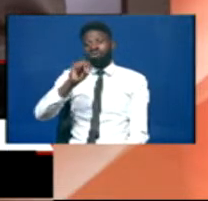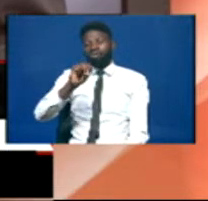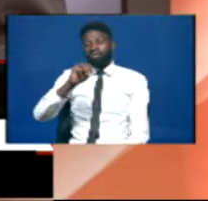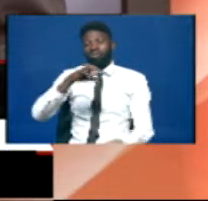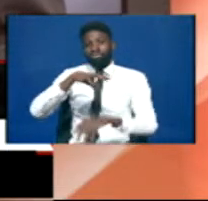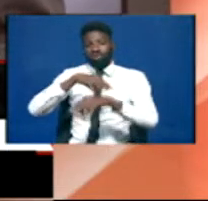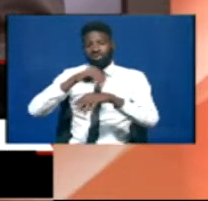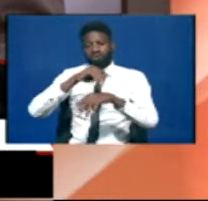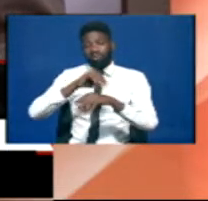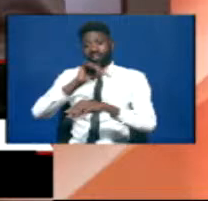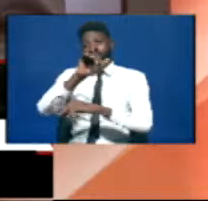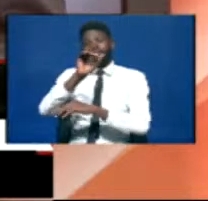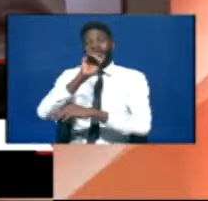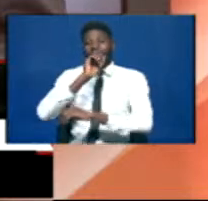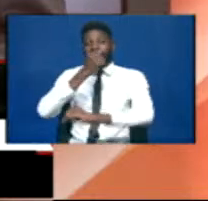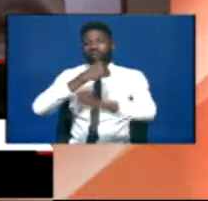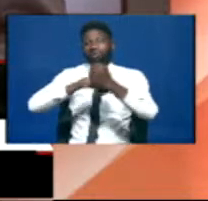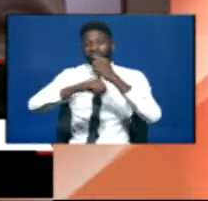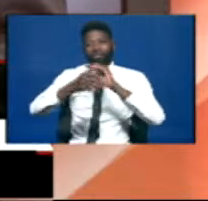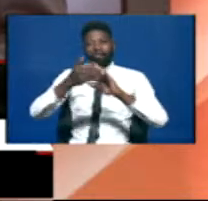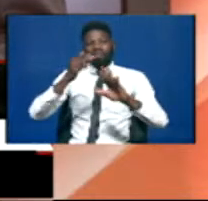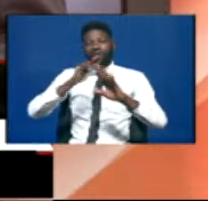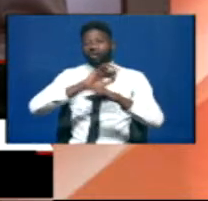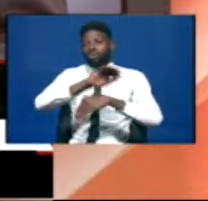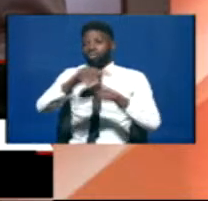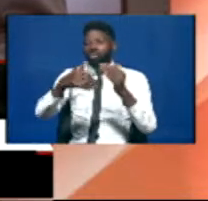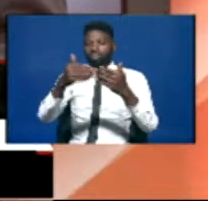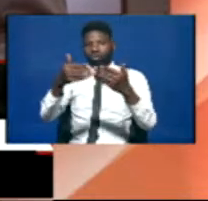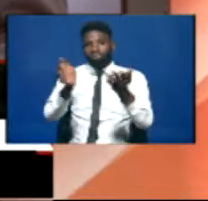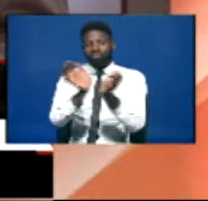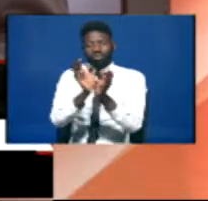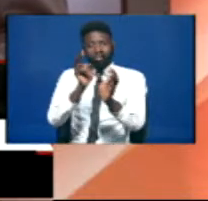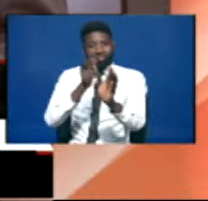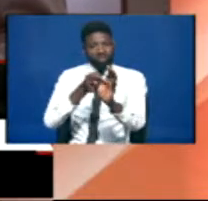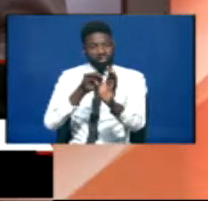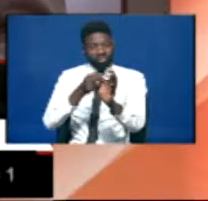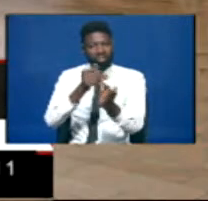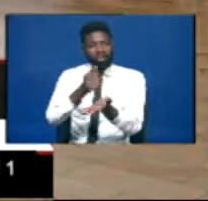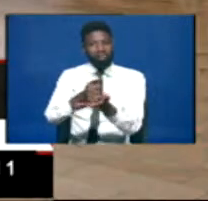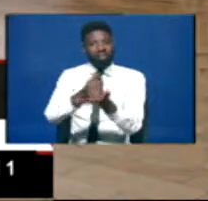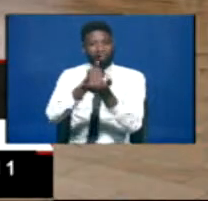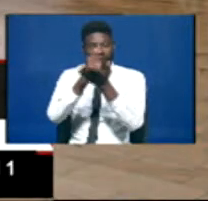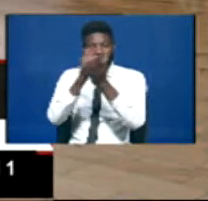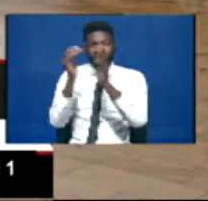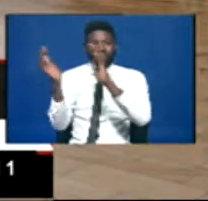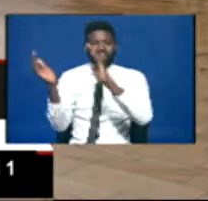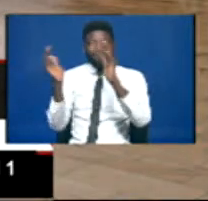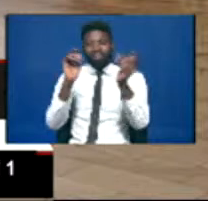dharura zinazojumuisha jamii zote kukabiliana na athari za mabadiliko ya hali ya anga.